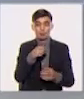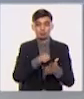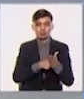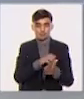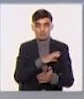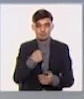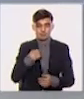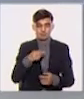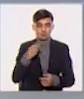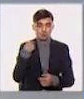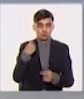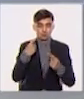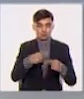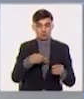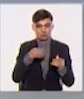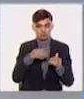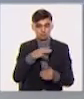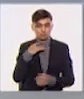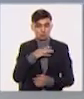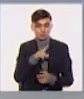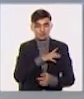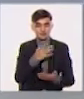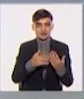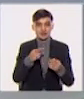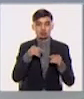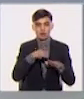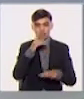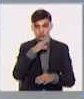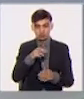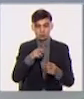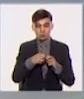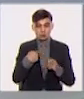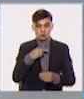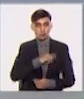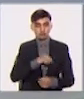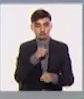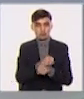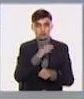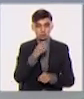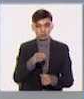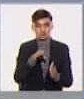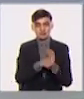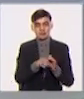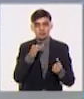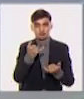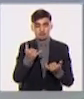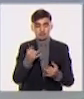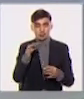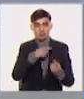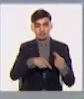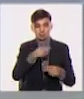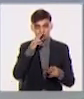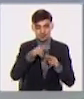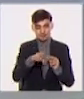қарызға батқан шаруа иелері жағдайы тез арада реттелмесе жұмыстарын тоқтатпақшы. Араларында қазірдің өзінде кәсібінен айырылып